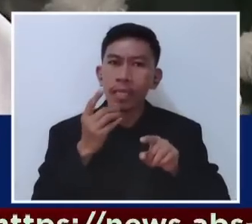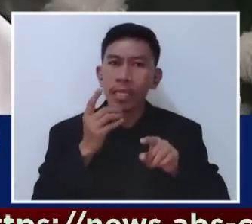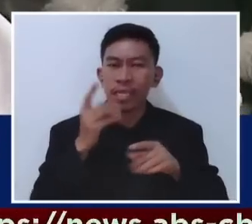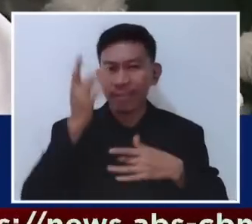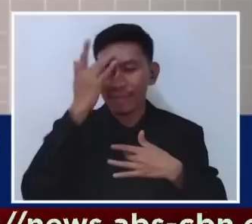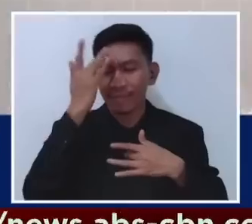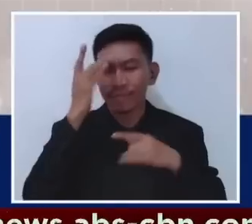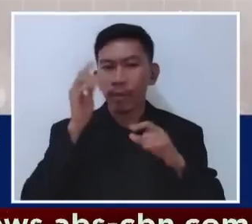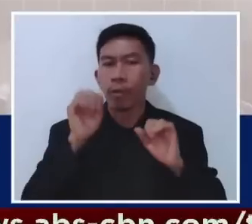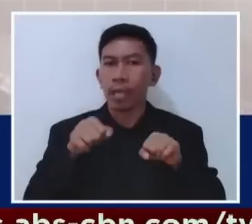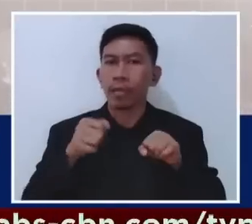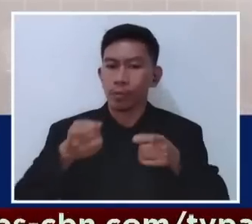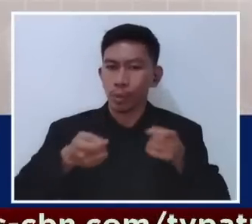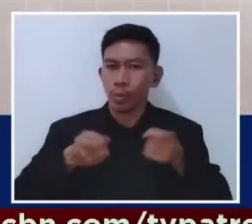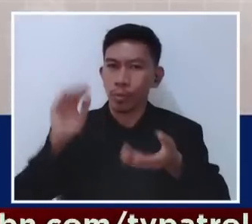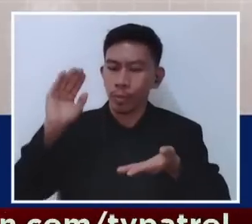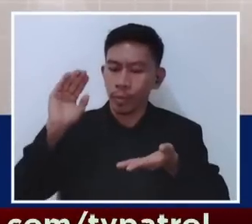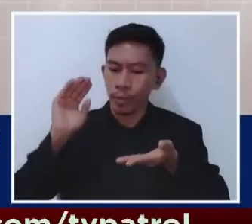pag-intake ng sugar.